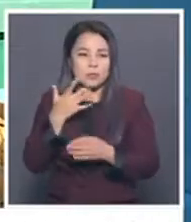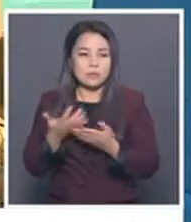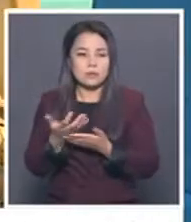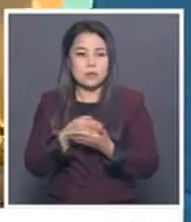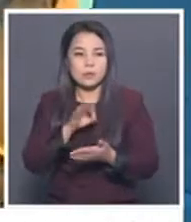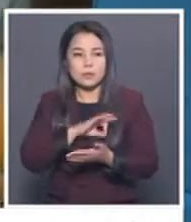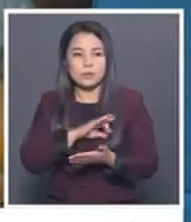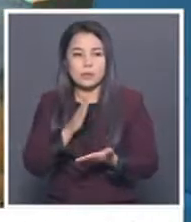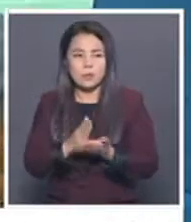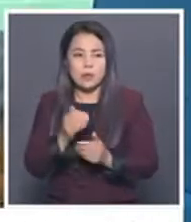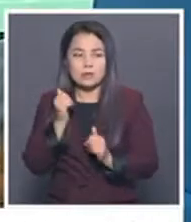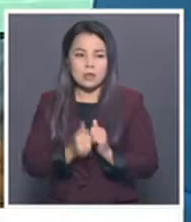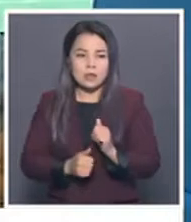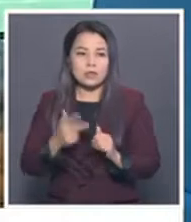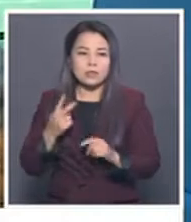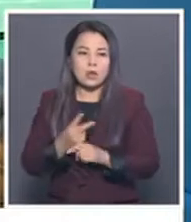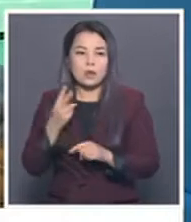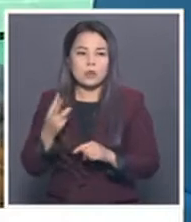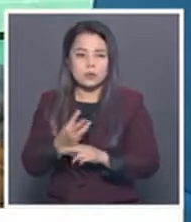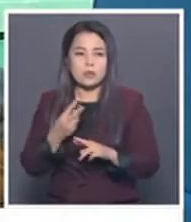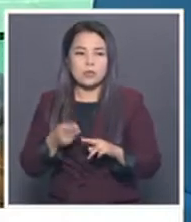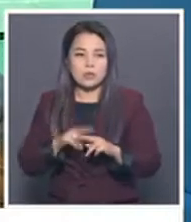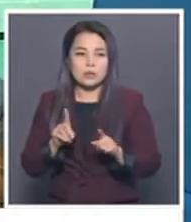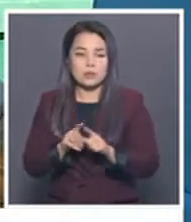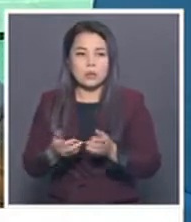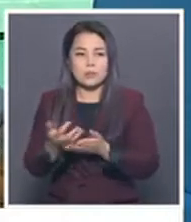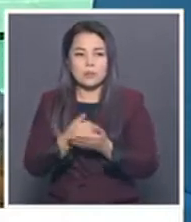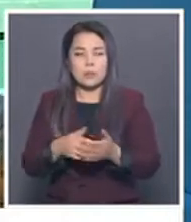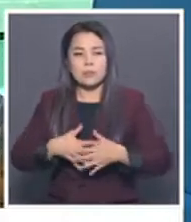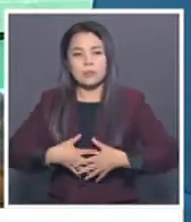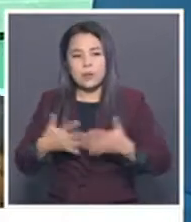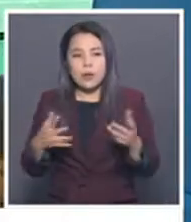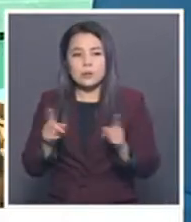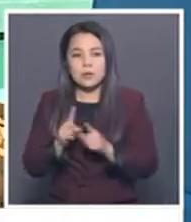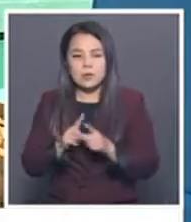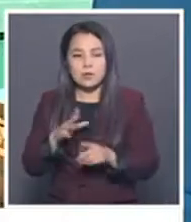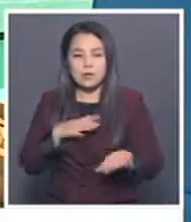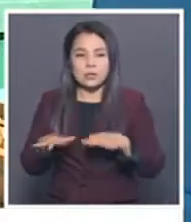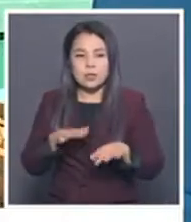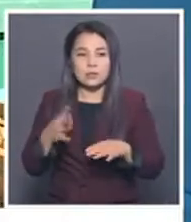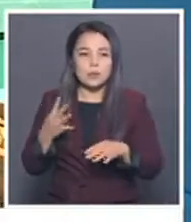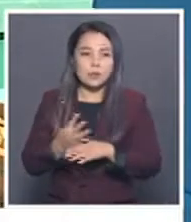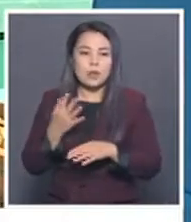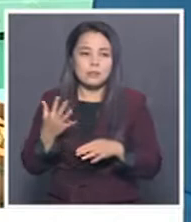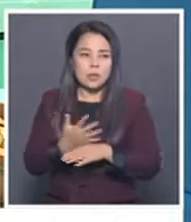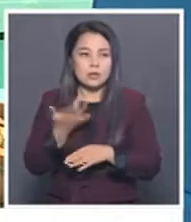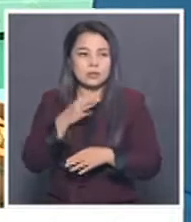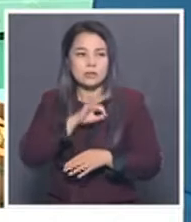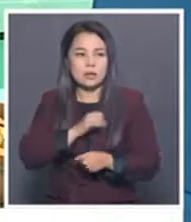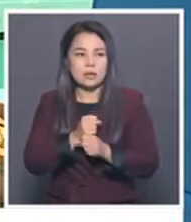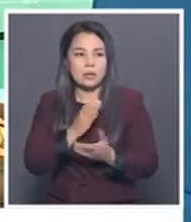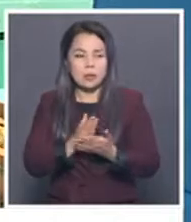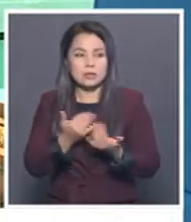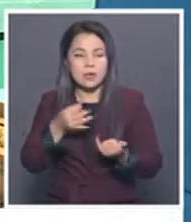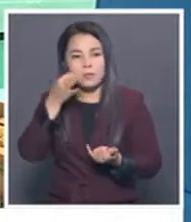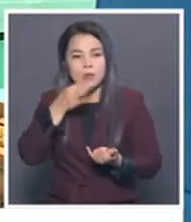откачиваемся. Әр маусымда 2-3 рет осылай балды ағызып аламын. Өнім мол беретін жылдары бұл процесс 4-5 реттен де жасалады. Біздің